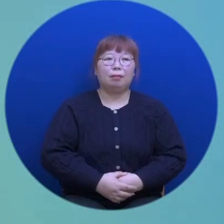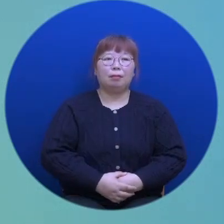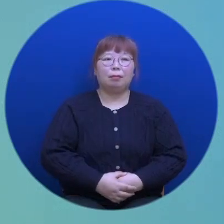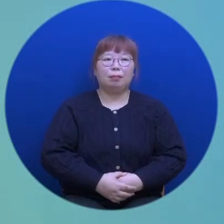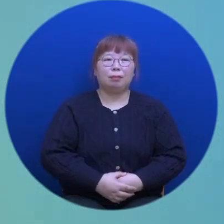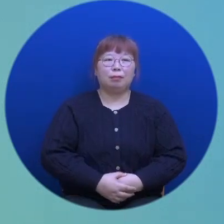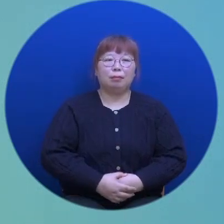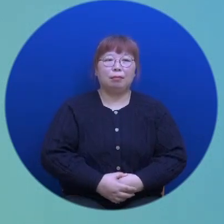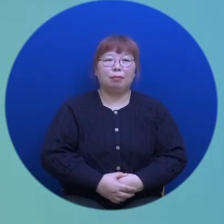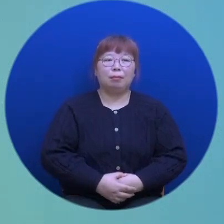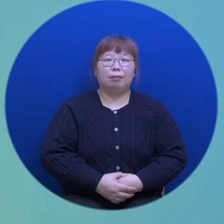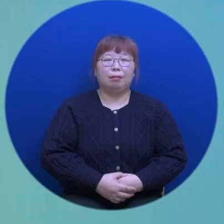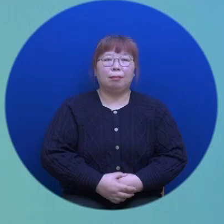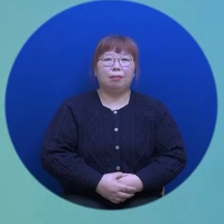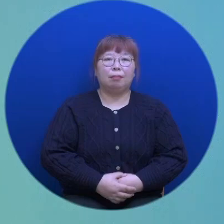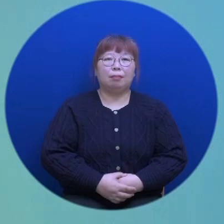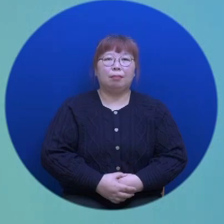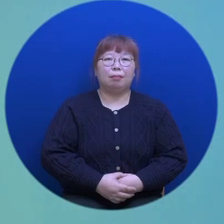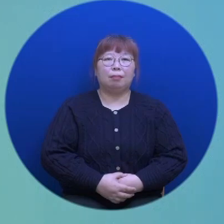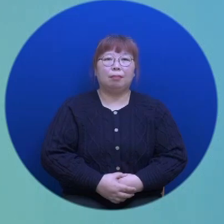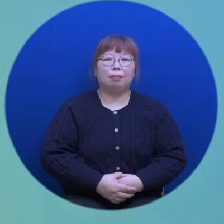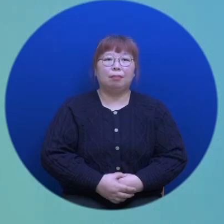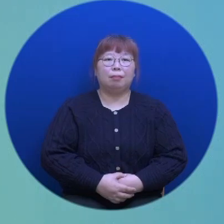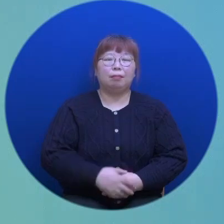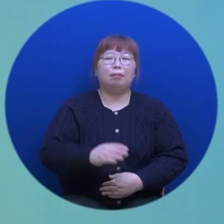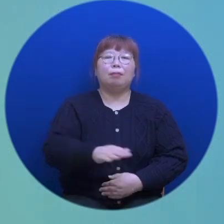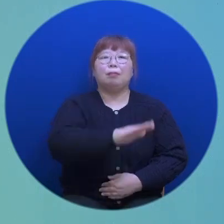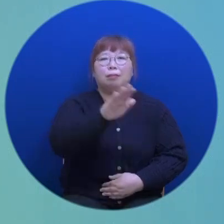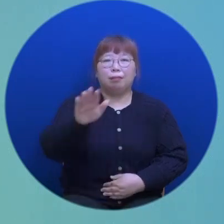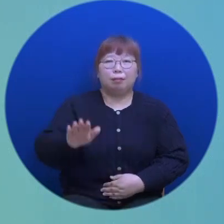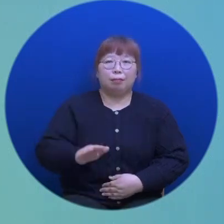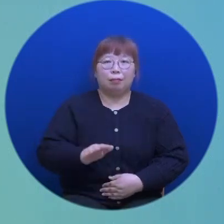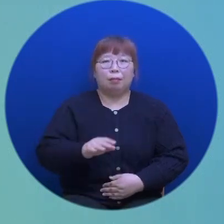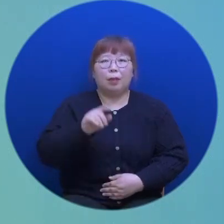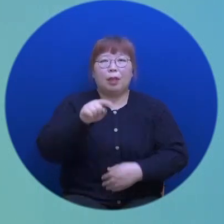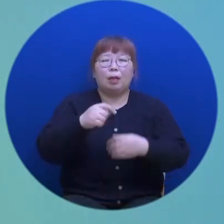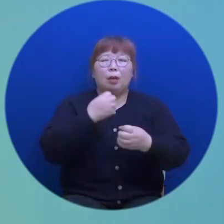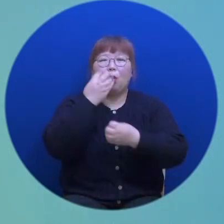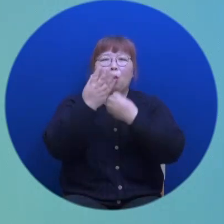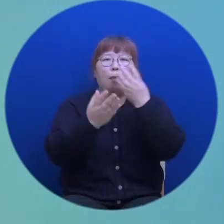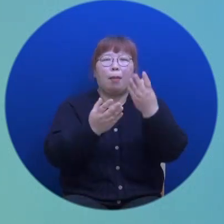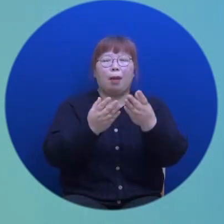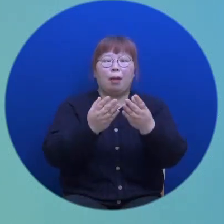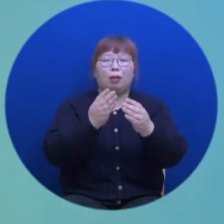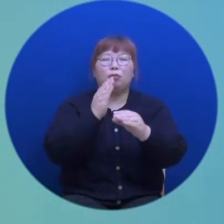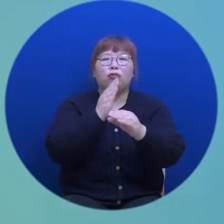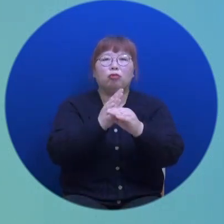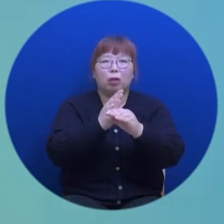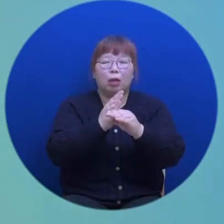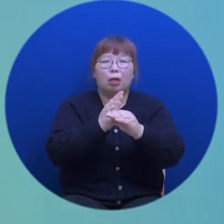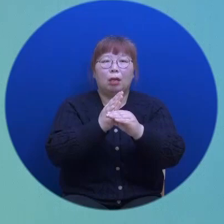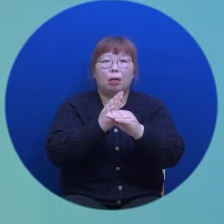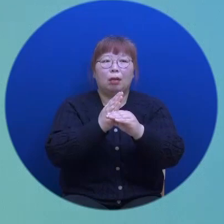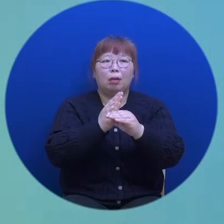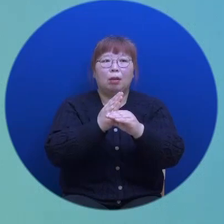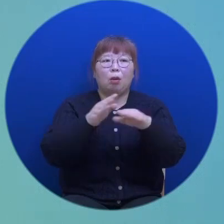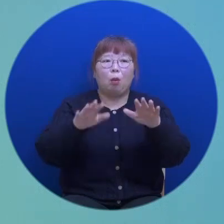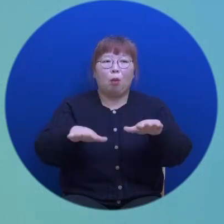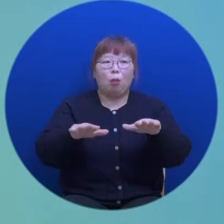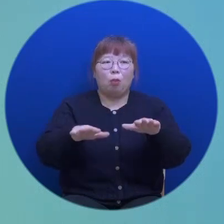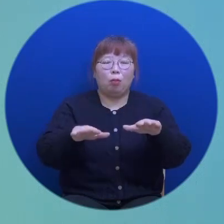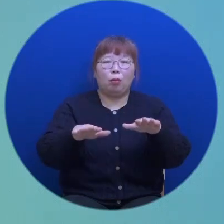하나님의 마음을 알아갑시다. 우리가 이 고백 가운데 오늘